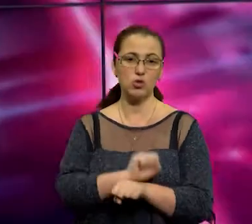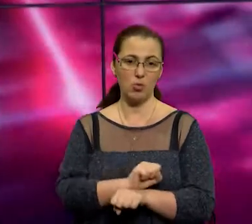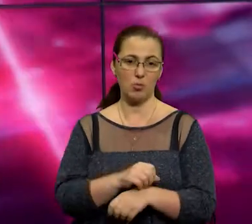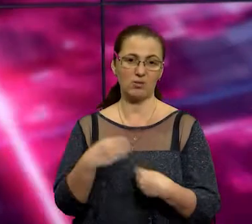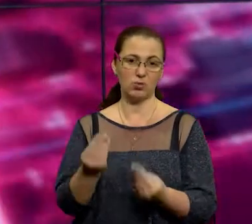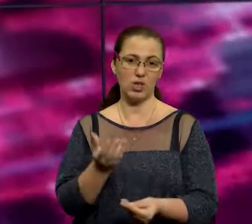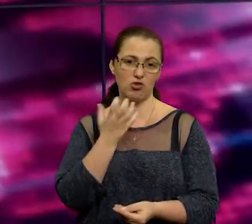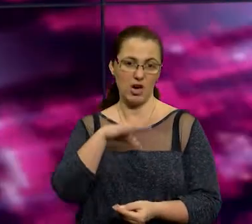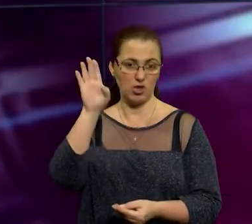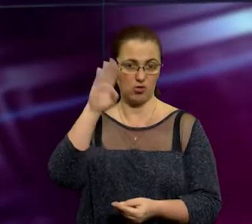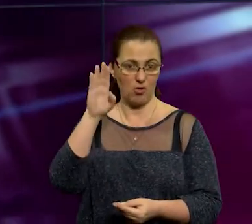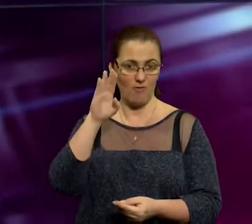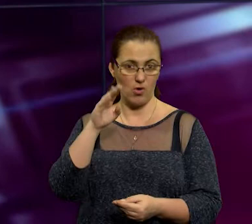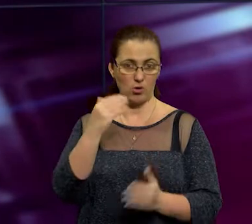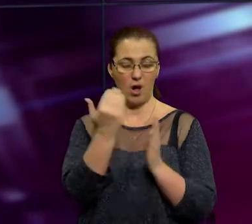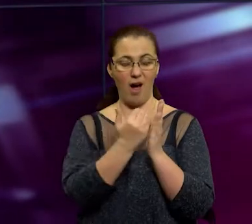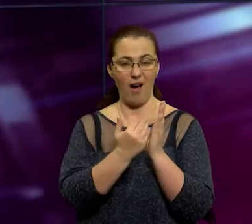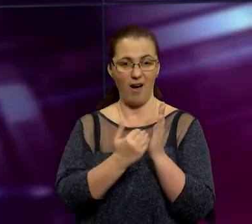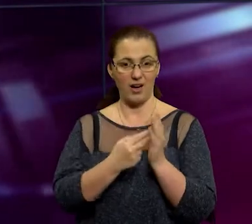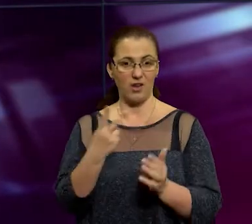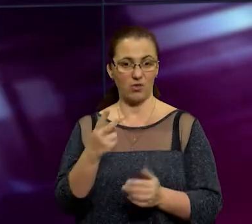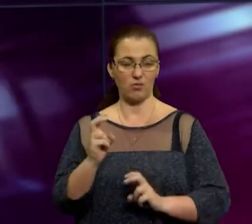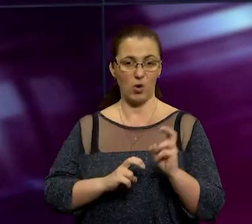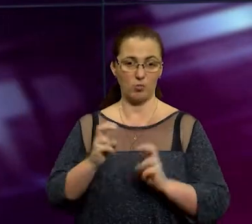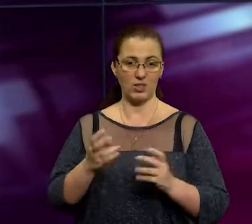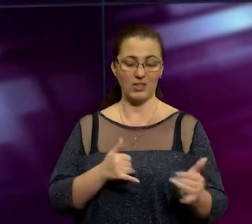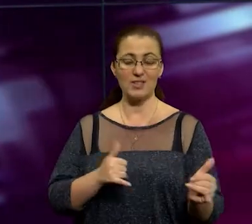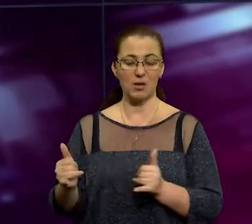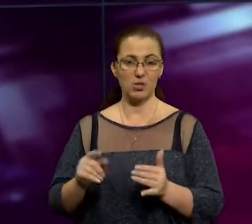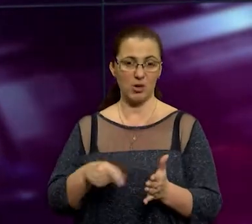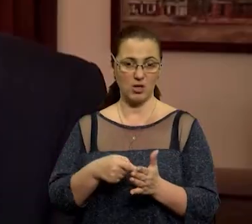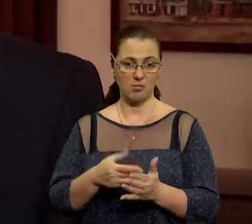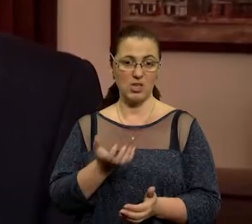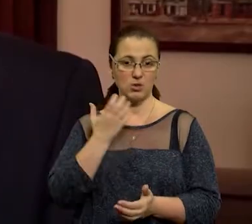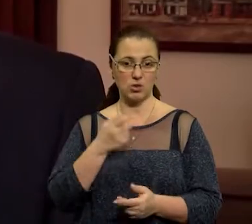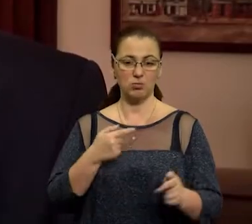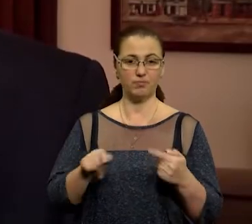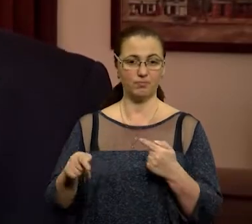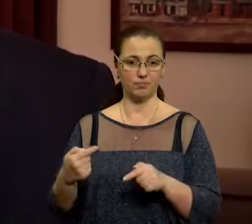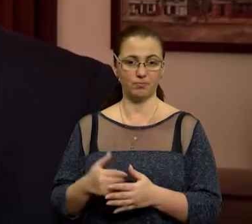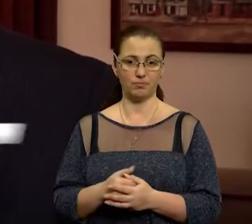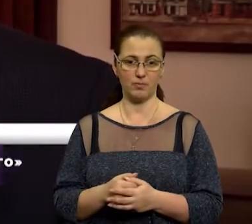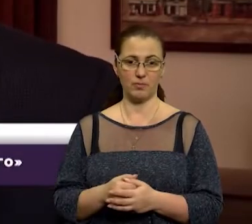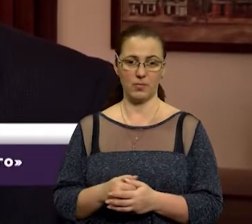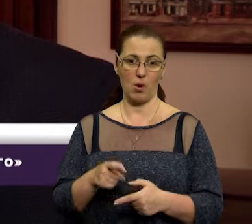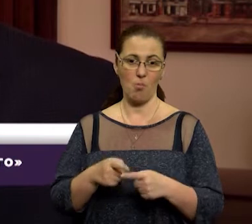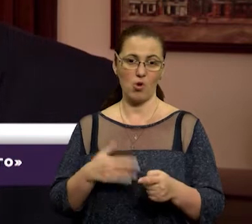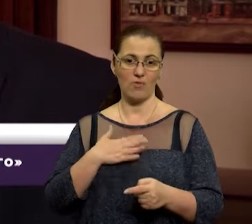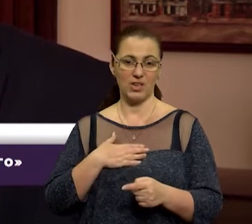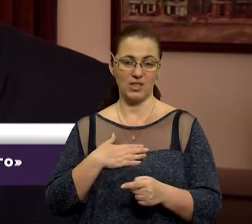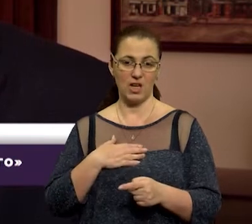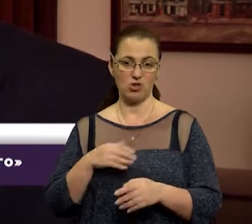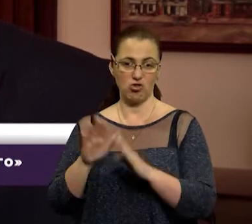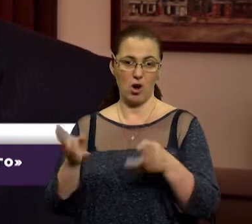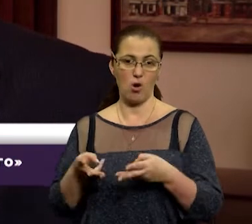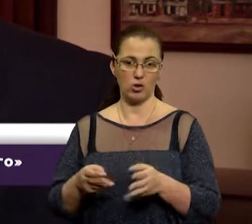гарячої води. Графіки випробувань у двох підприємств, які забезпечують місто теплом, різні. Половина наших котелень з 6 травня